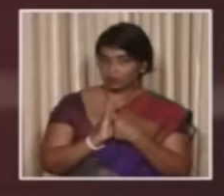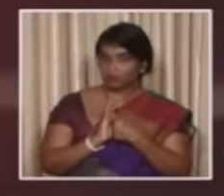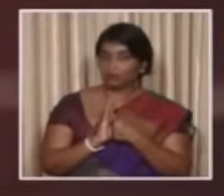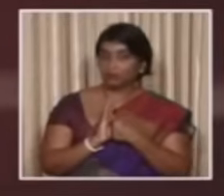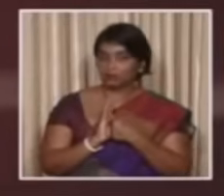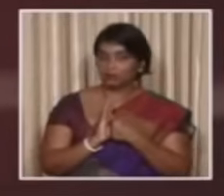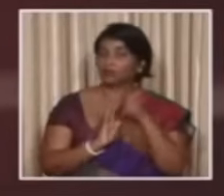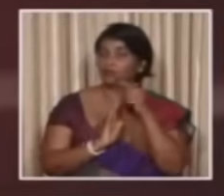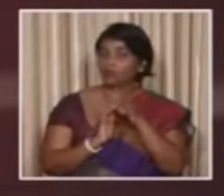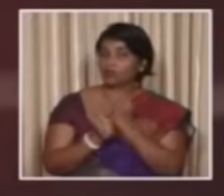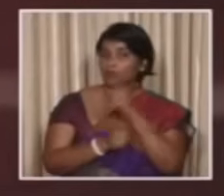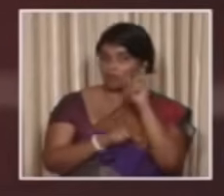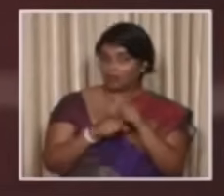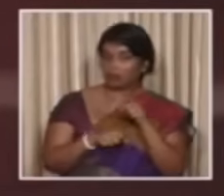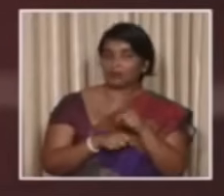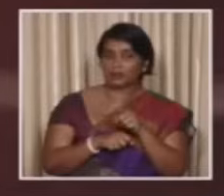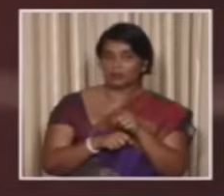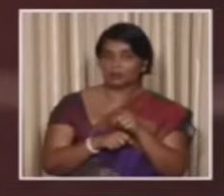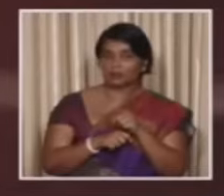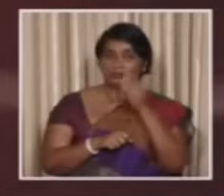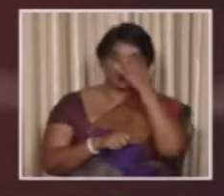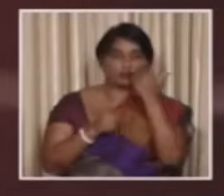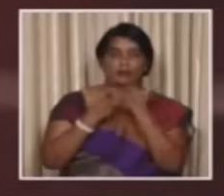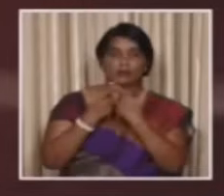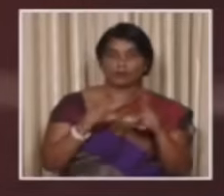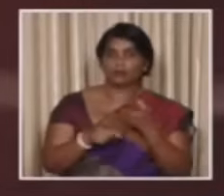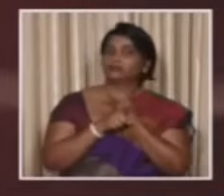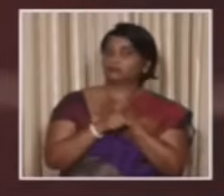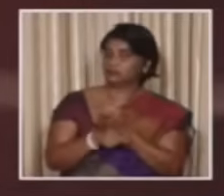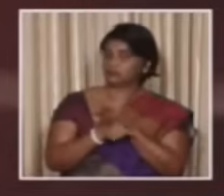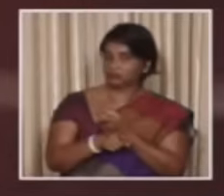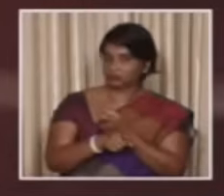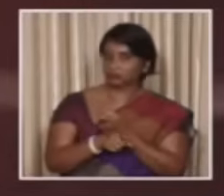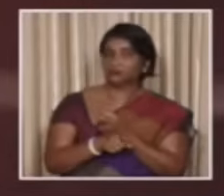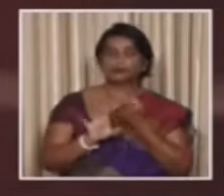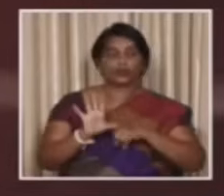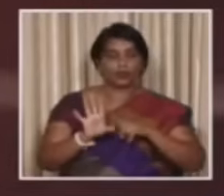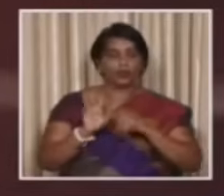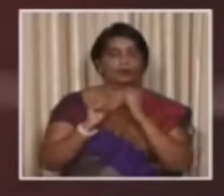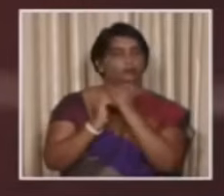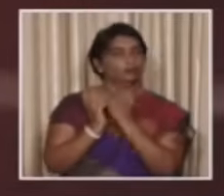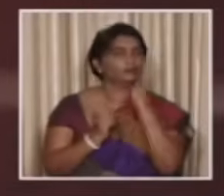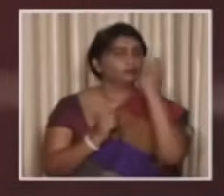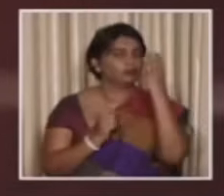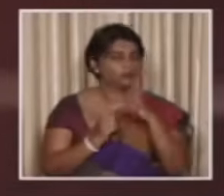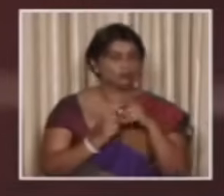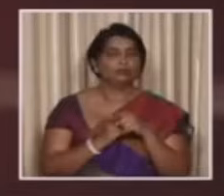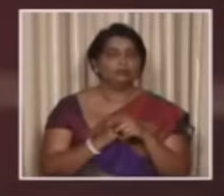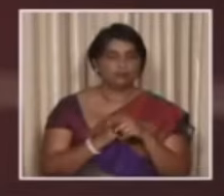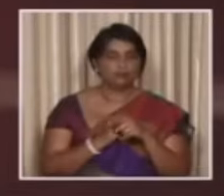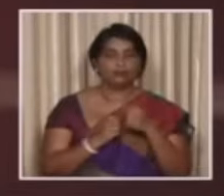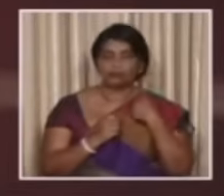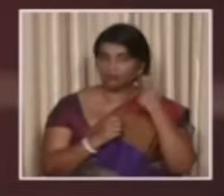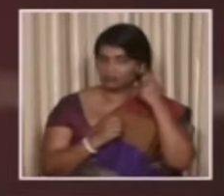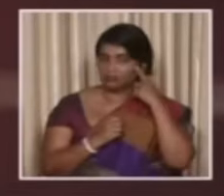දෙපළාතේ ඒ පොලිස් නිලධාරීන්ට ද්‍රවිඩ භාෂාව පිළිබඳව උගන්වන පුහුණු වැඩසටහන් ගණනාවක් ක්‍රියාත්මක වුණා.